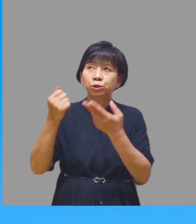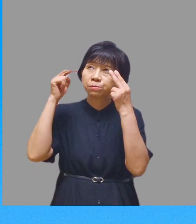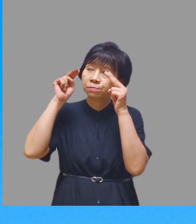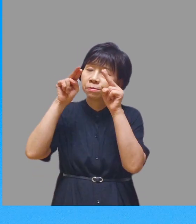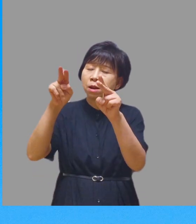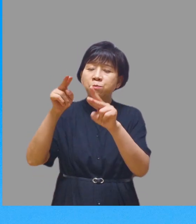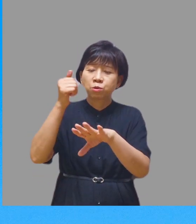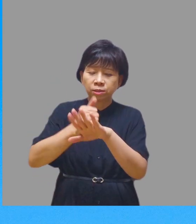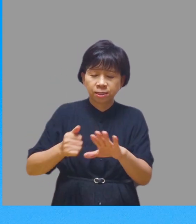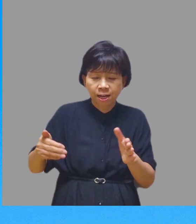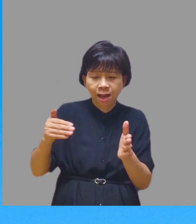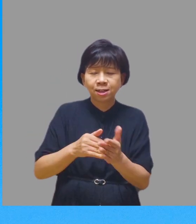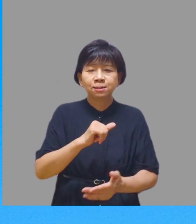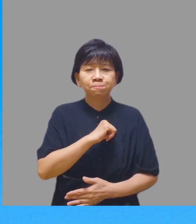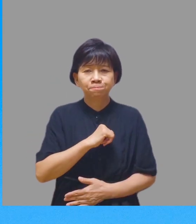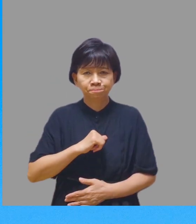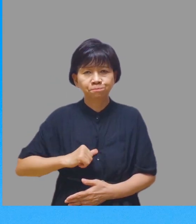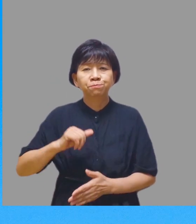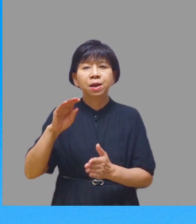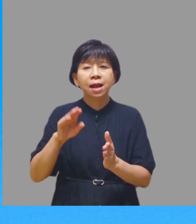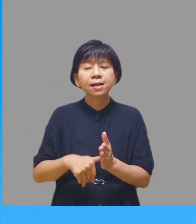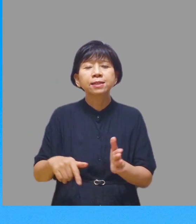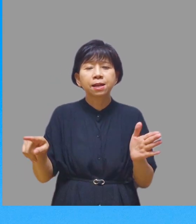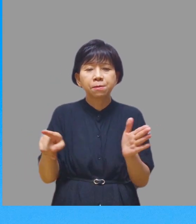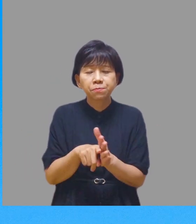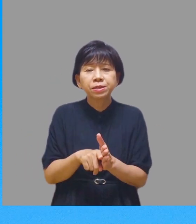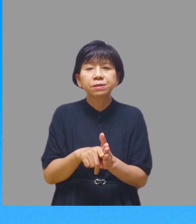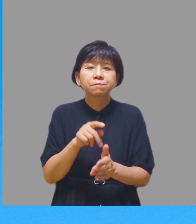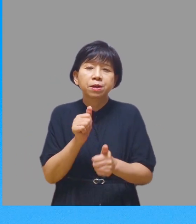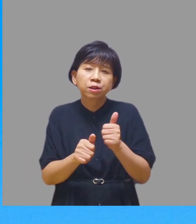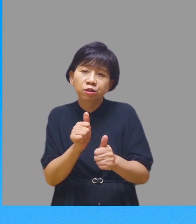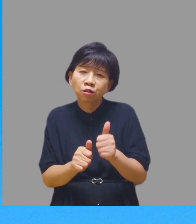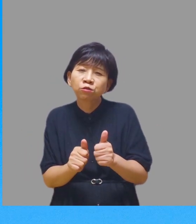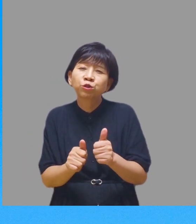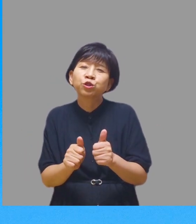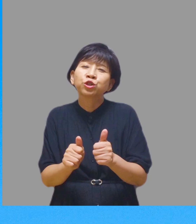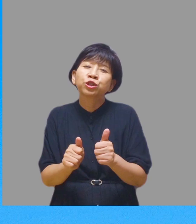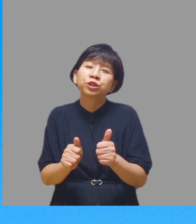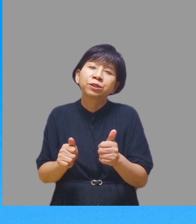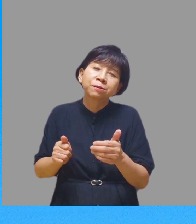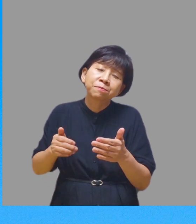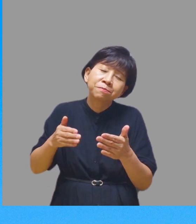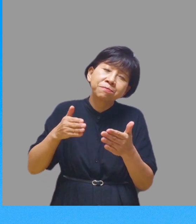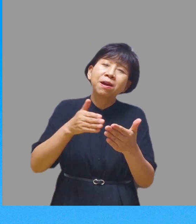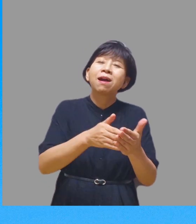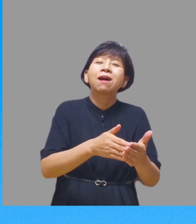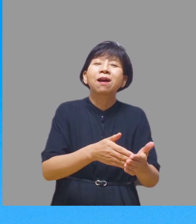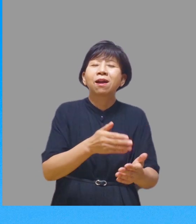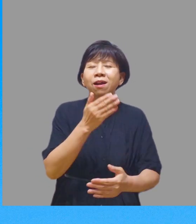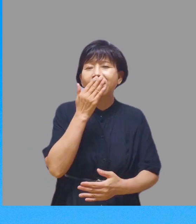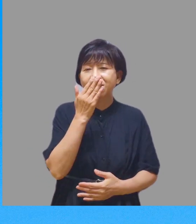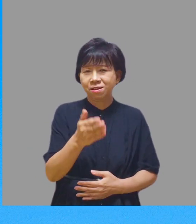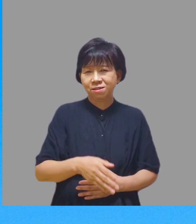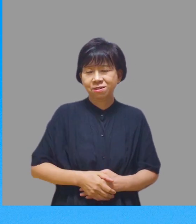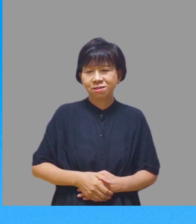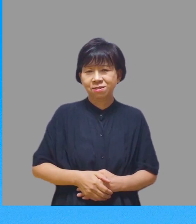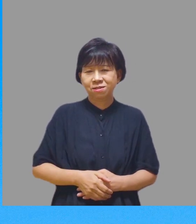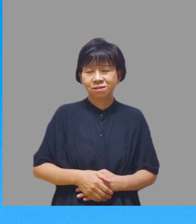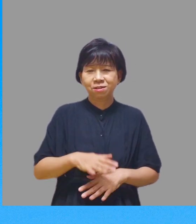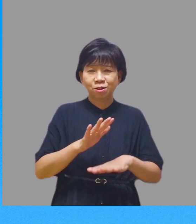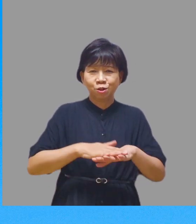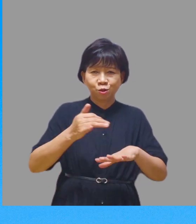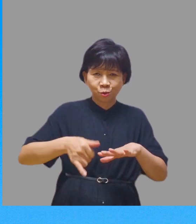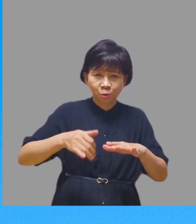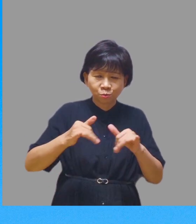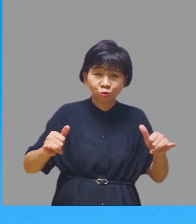바라보며 끝까지 인내할 때만이 믿음의 경주를 완주할 수 있는 줄 믿습니다. 여러분, 한 농부가요,